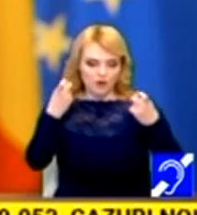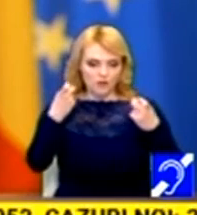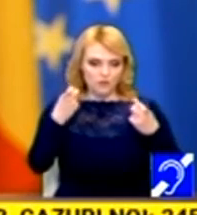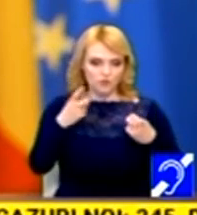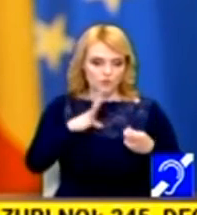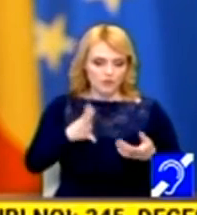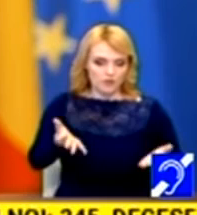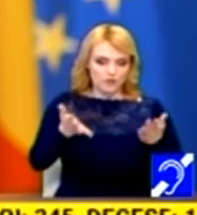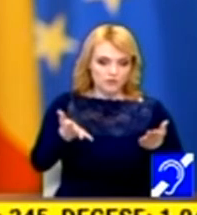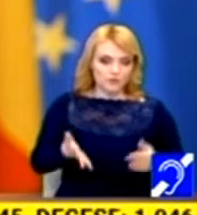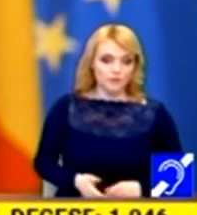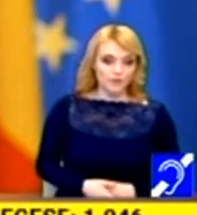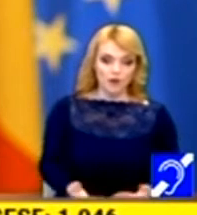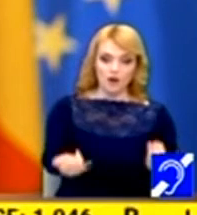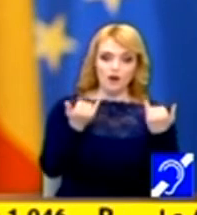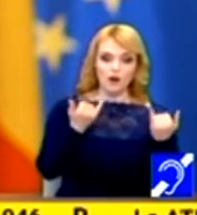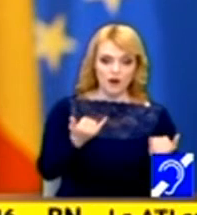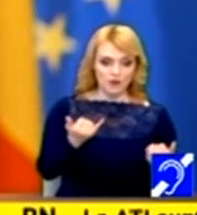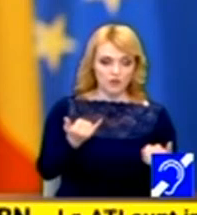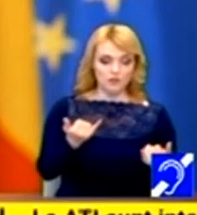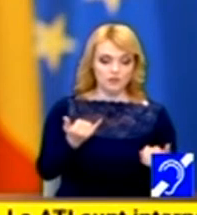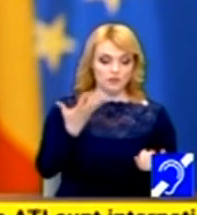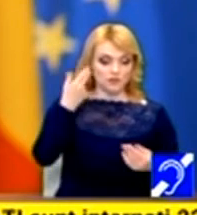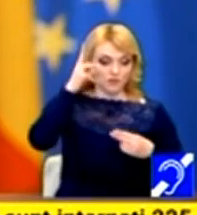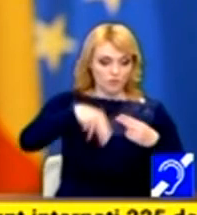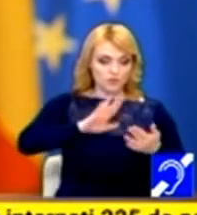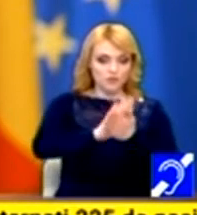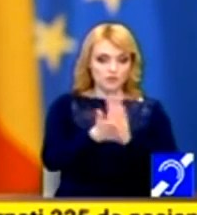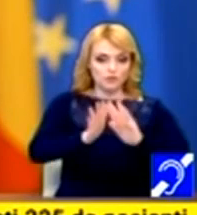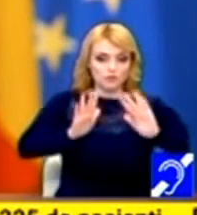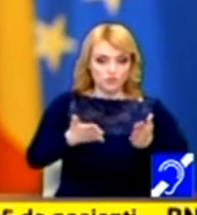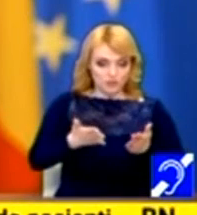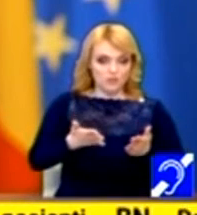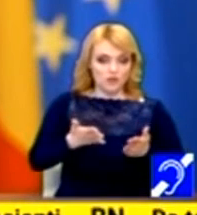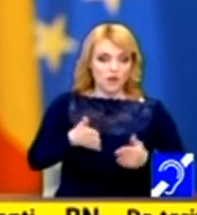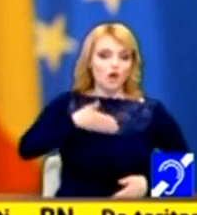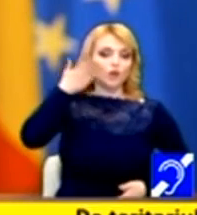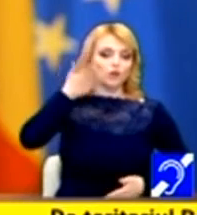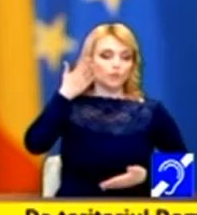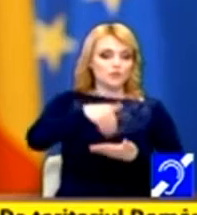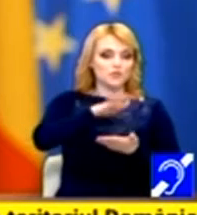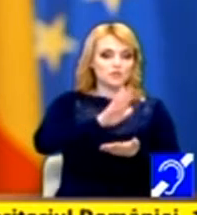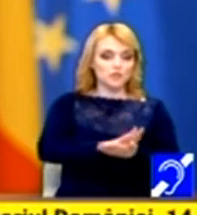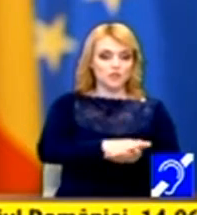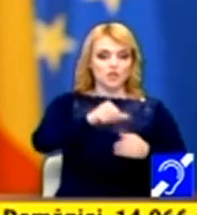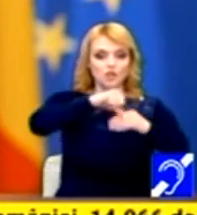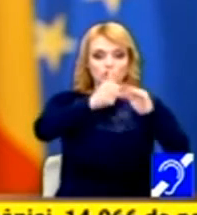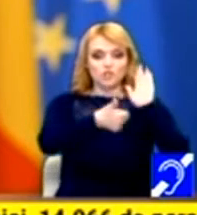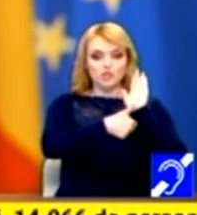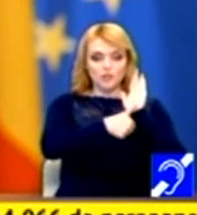imagine generală. Astăzi, la data expirării stării de urgență, România înregistrează